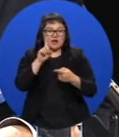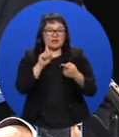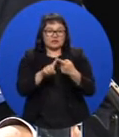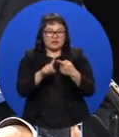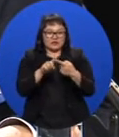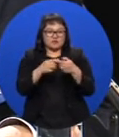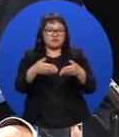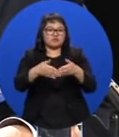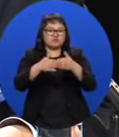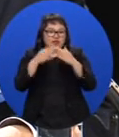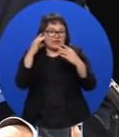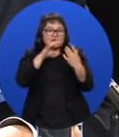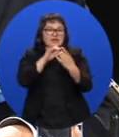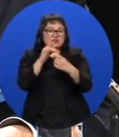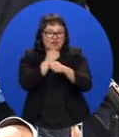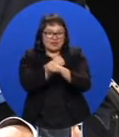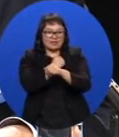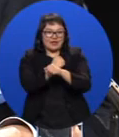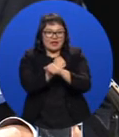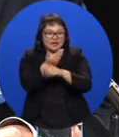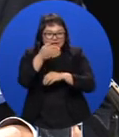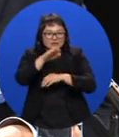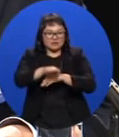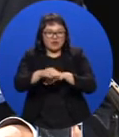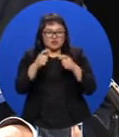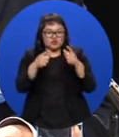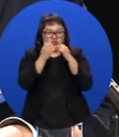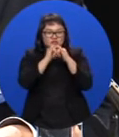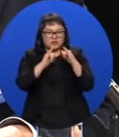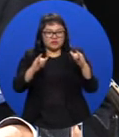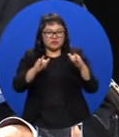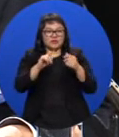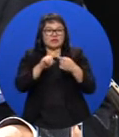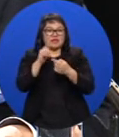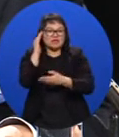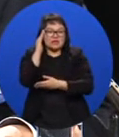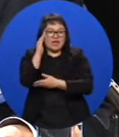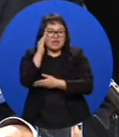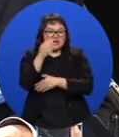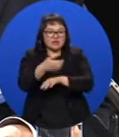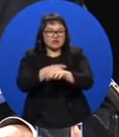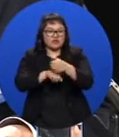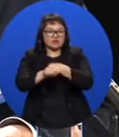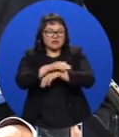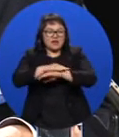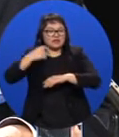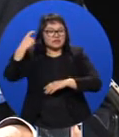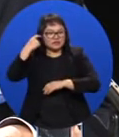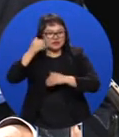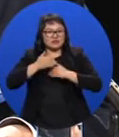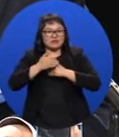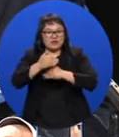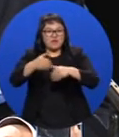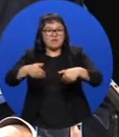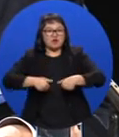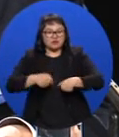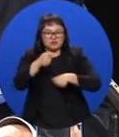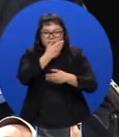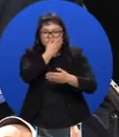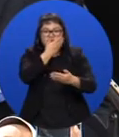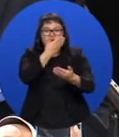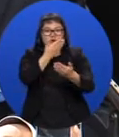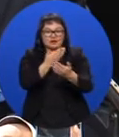대해서 찬성을 한다. 그렇지만은 주민의 이야기를 적극적으로 수렴하는 절차가 필요하다. 그리고 가장 그것이